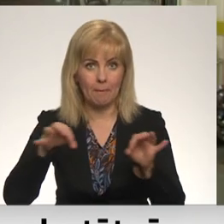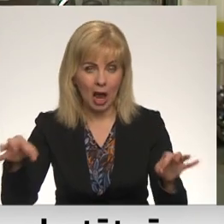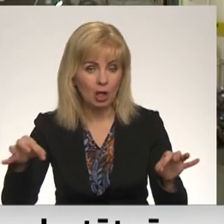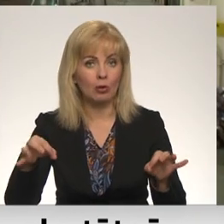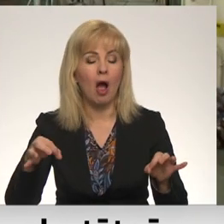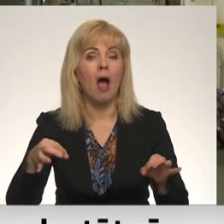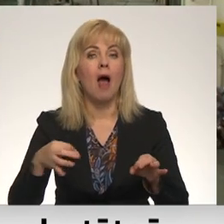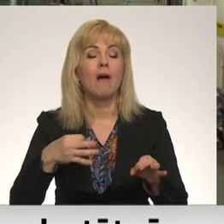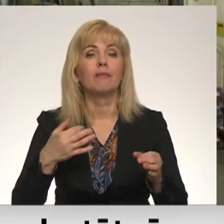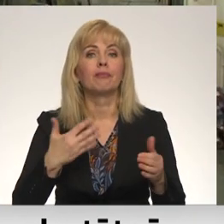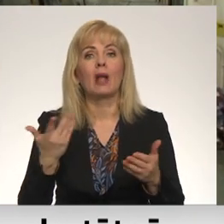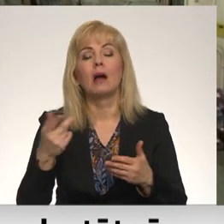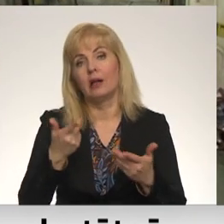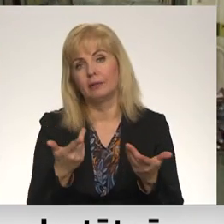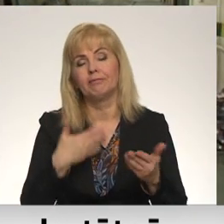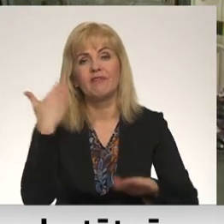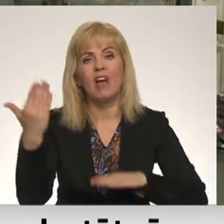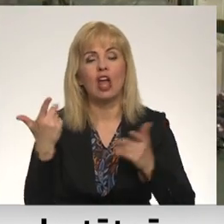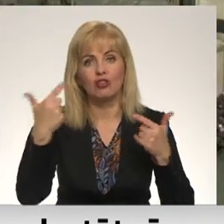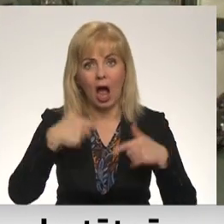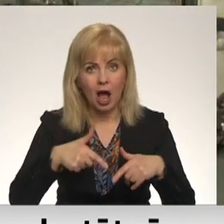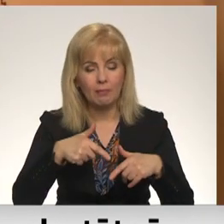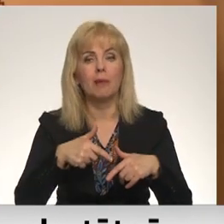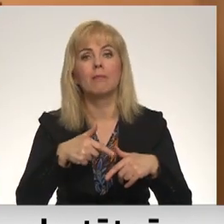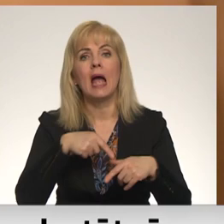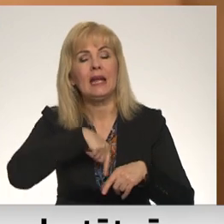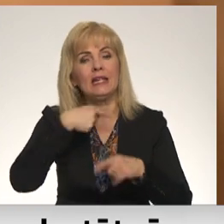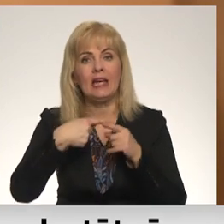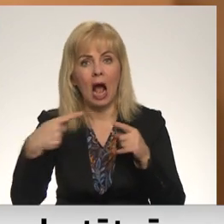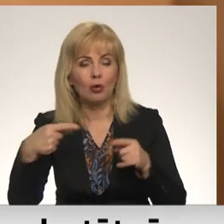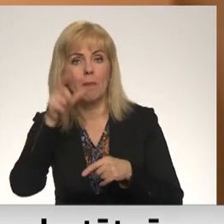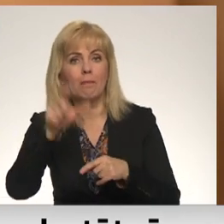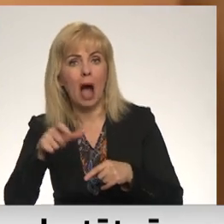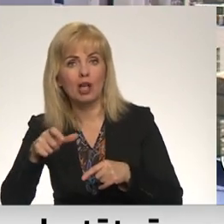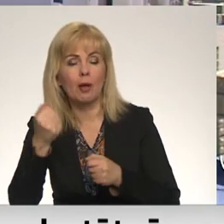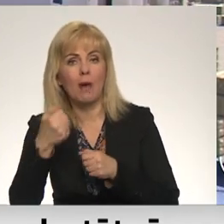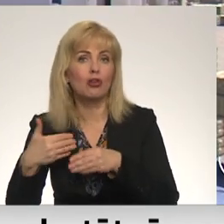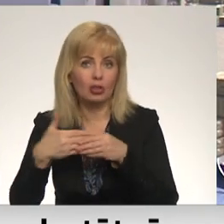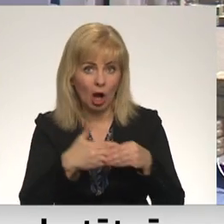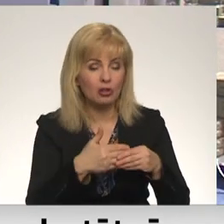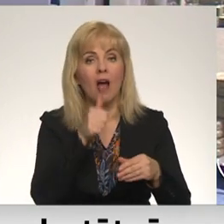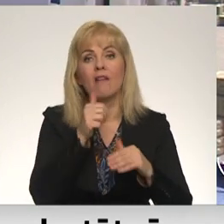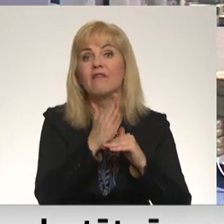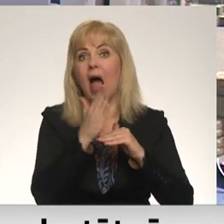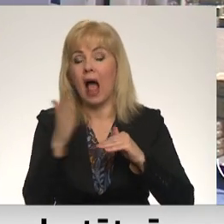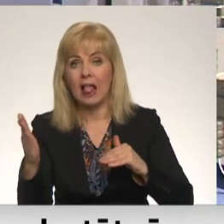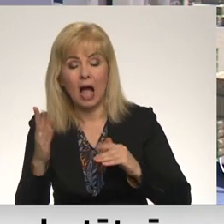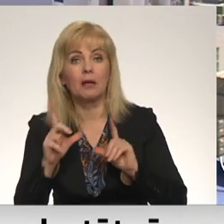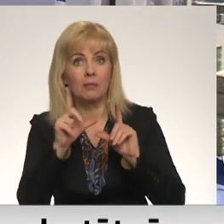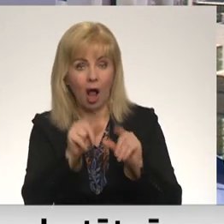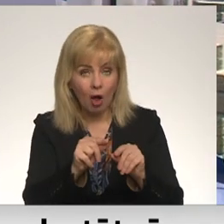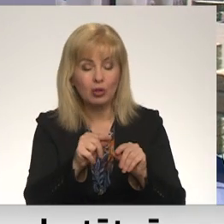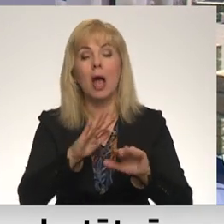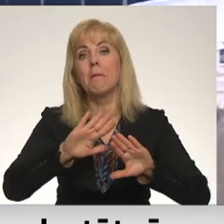apstākļos esot ilgust kuģa pasažieru un pārvadātāja transporta uzņemšana, tāpēc prāms esot izbrauc nepilnu stundu vēlāk, un tad jau vētra